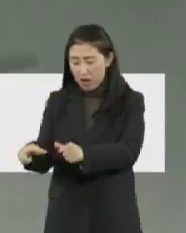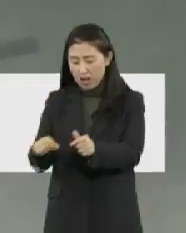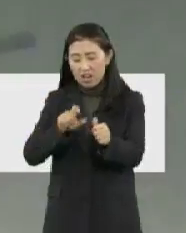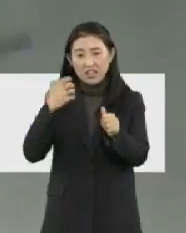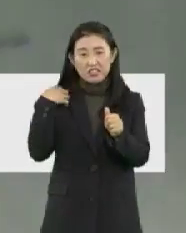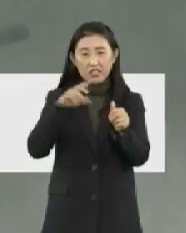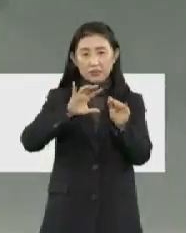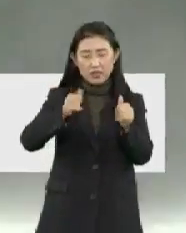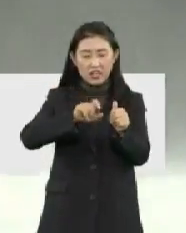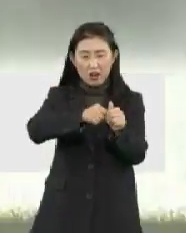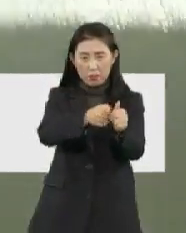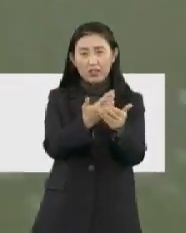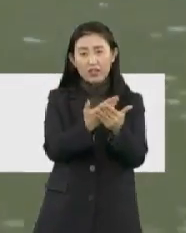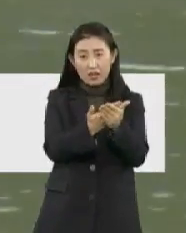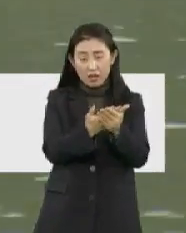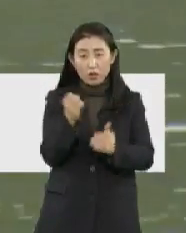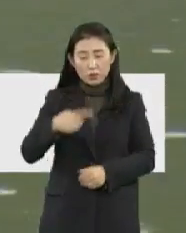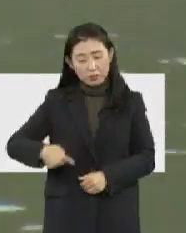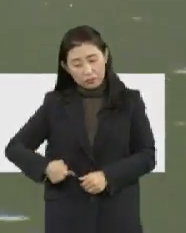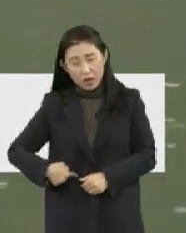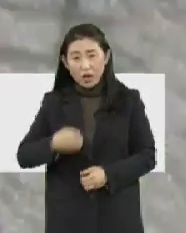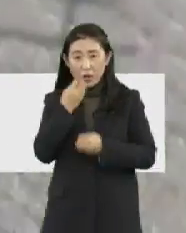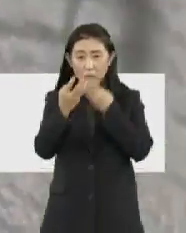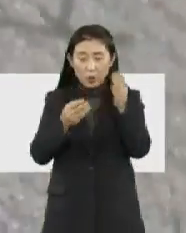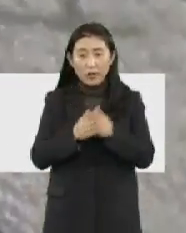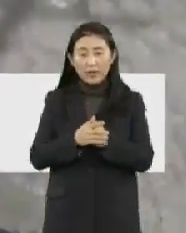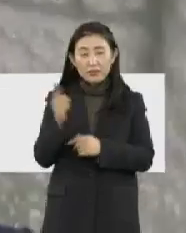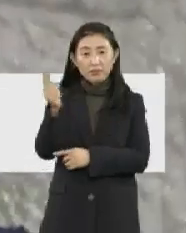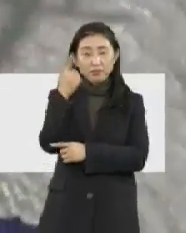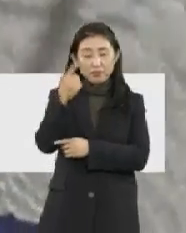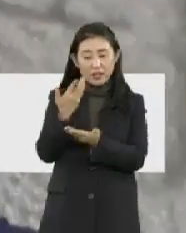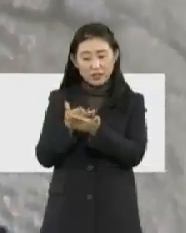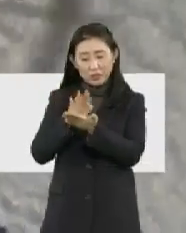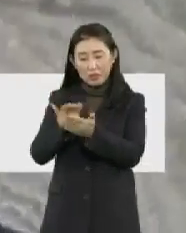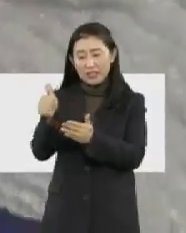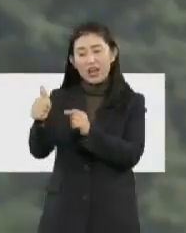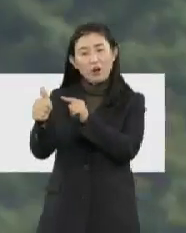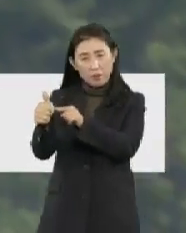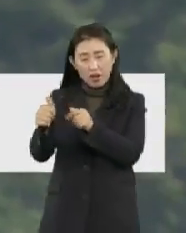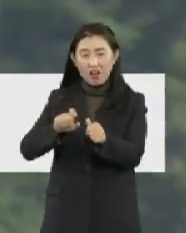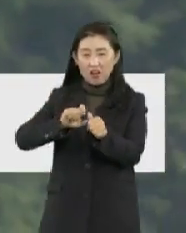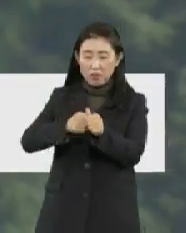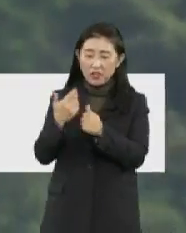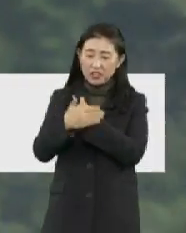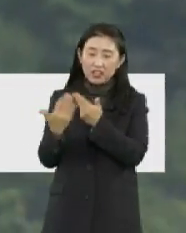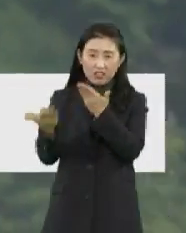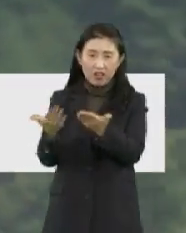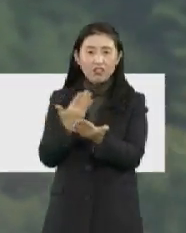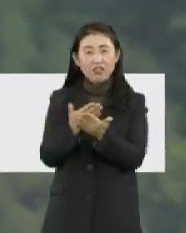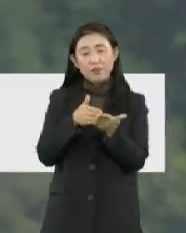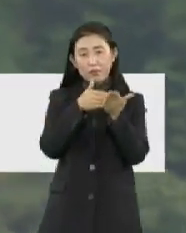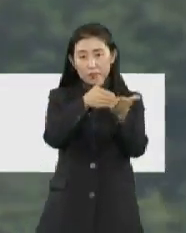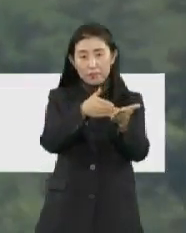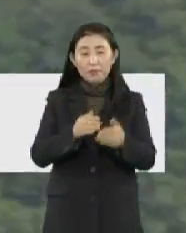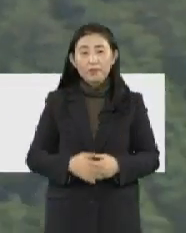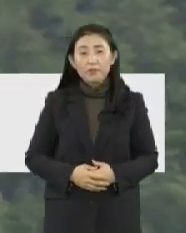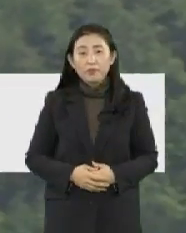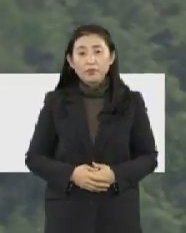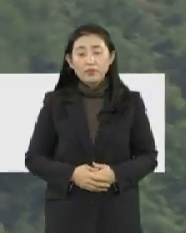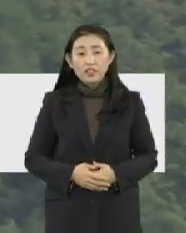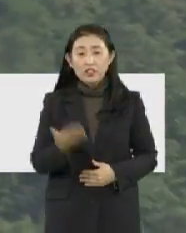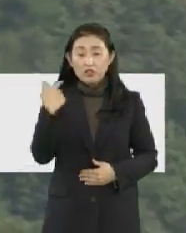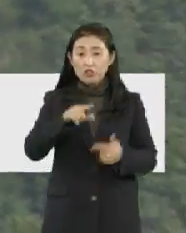엄벌하고 이번 사건을 양심 고백한 민간 헬기 업체의 정비사 에 대해선 선 처해야 한다고 주장했습니다